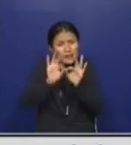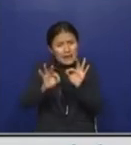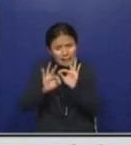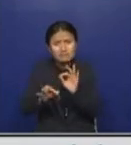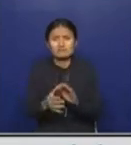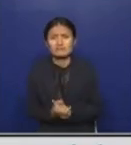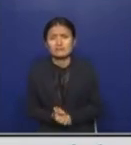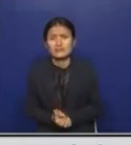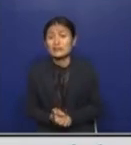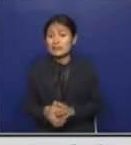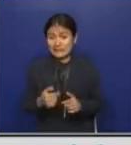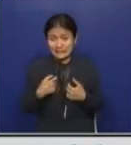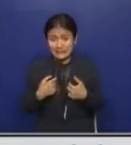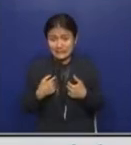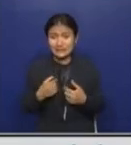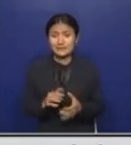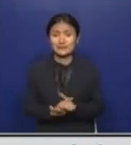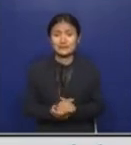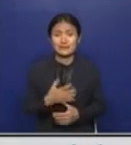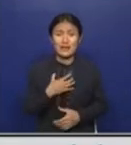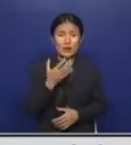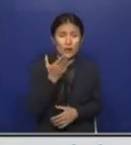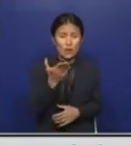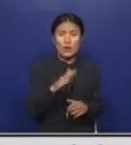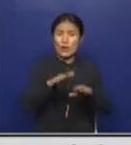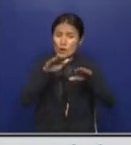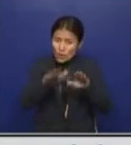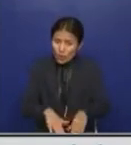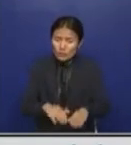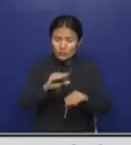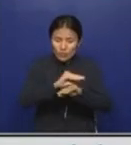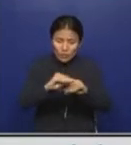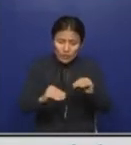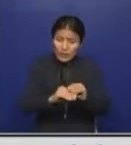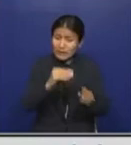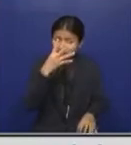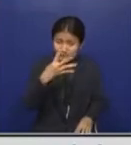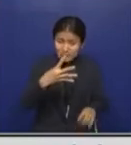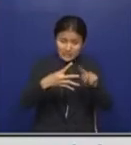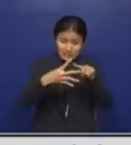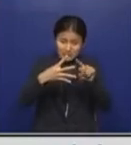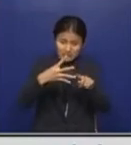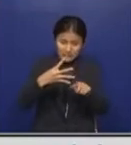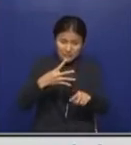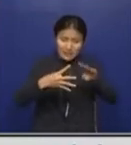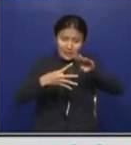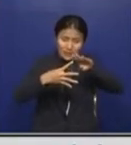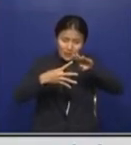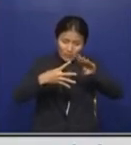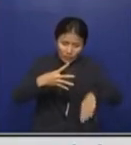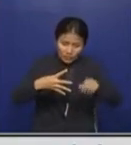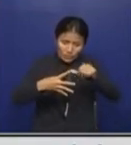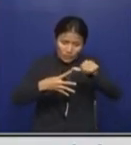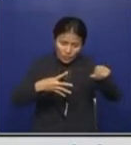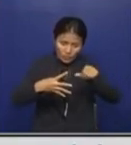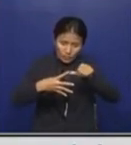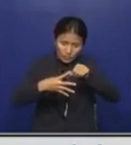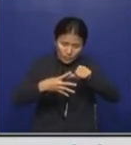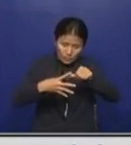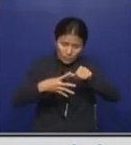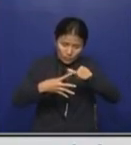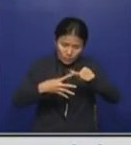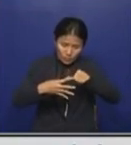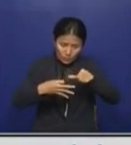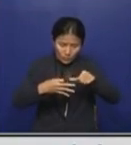นดิฉันจึงขอตัดทั้ง4โครงการของกรมโยธาธิการนั้นออกไปและ